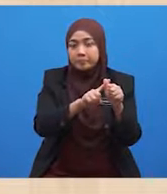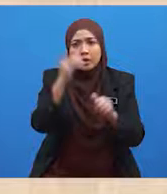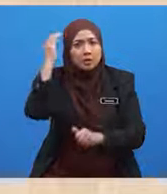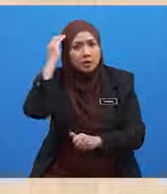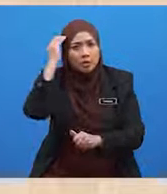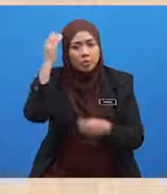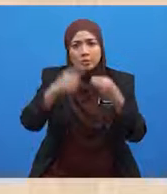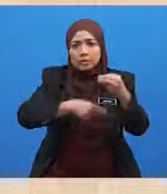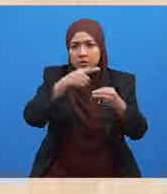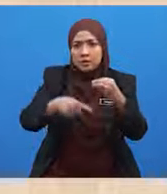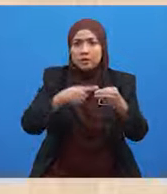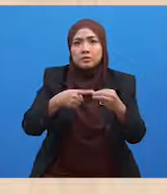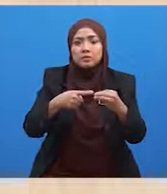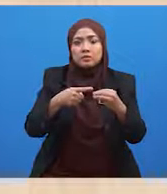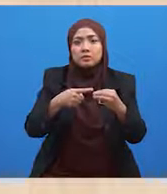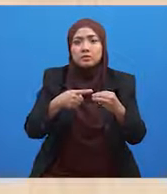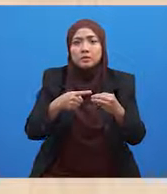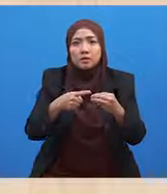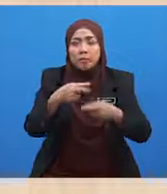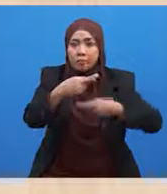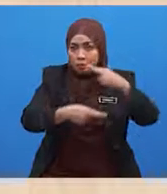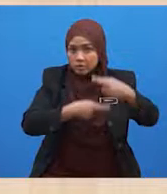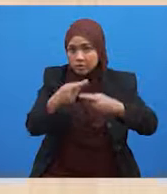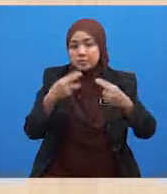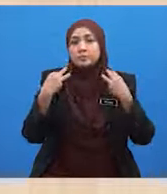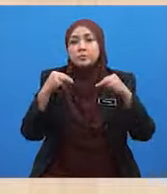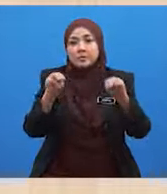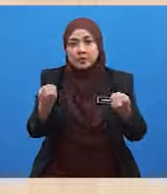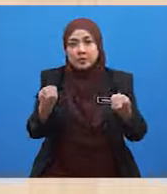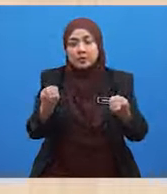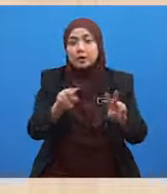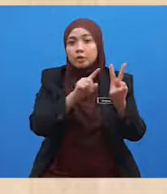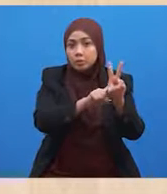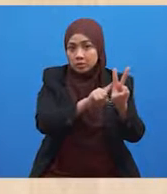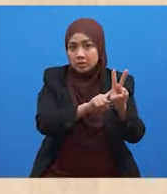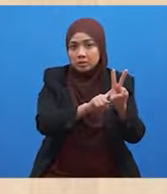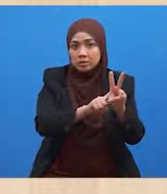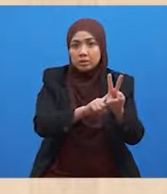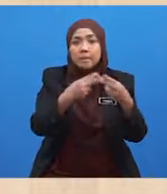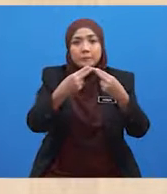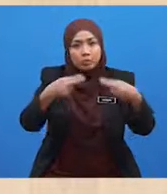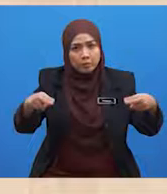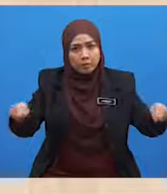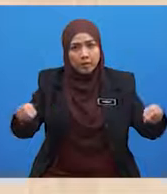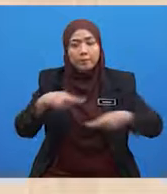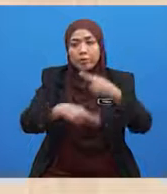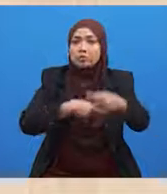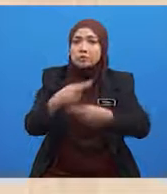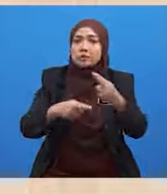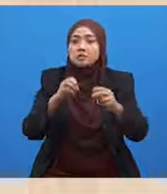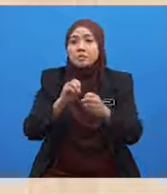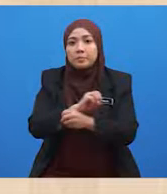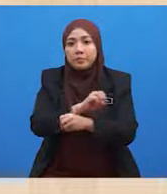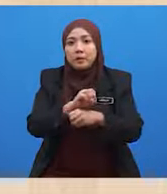tentang secara ringkas tentang proses pemasaran kedua menguraikan proses pemasaran